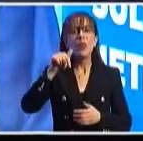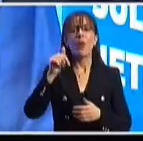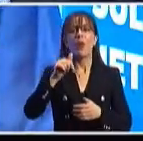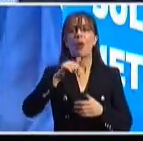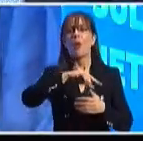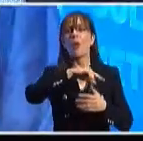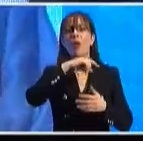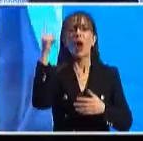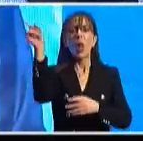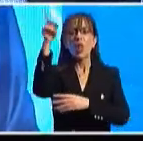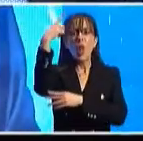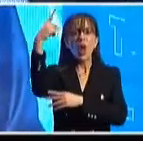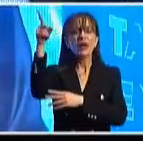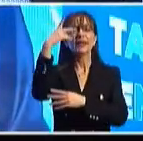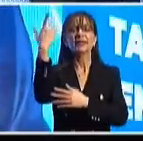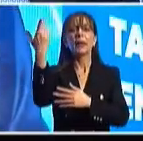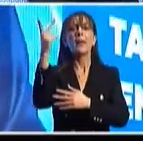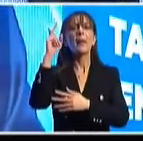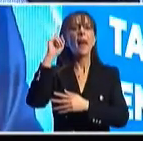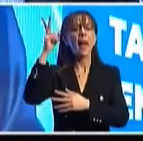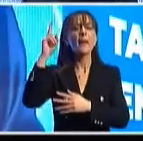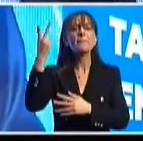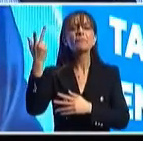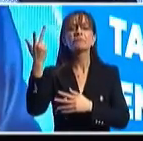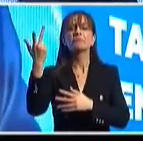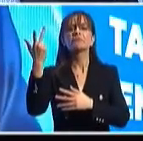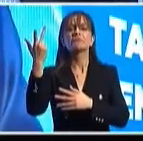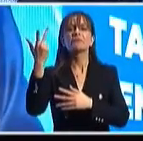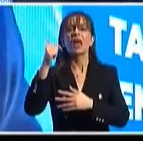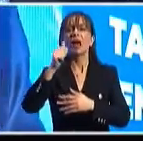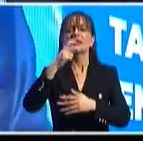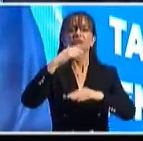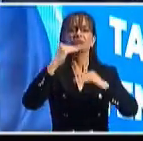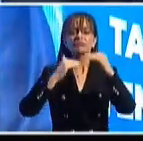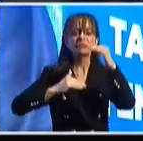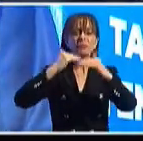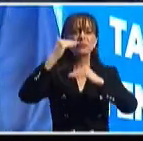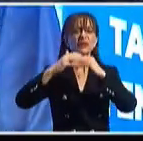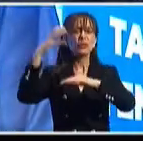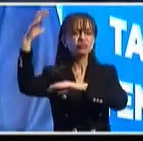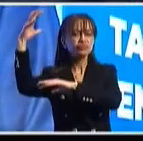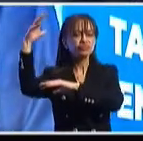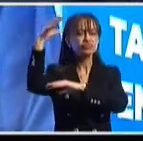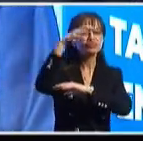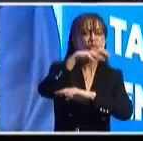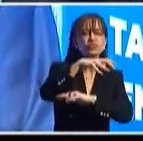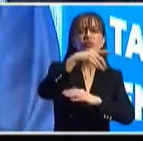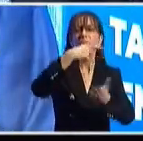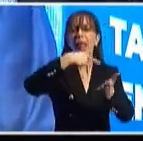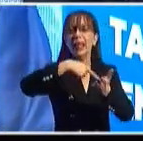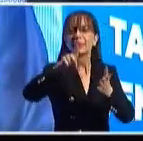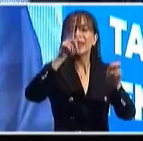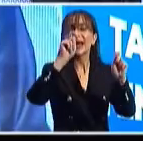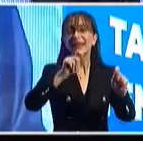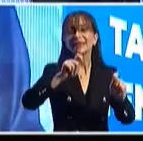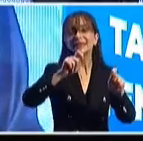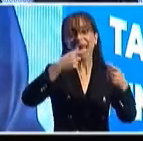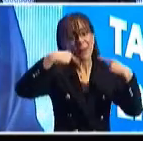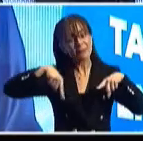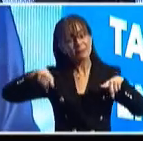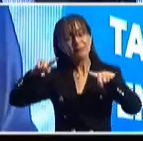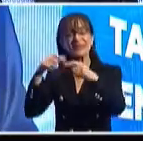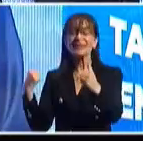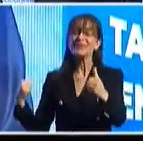üstüne hafriyat dökerek iptal ettiği, bizimse yeniden hayat vereceğimiz